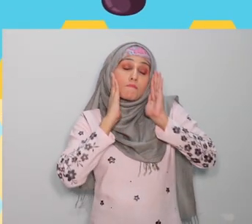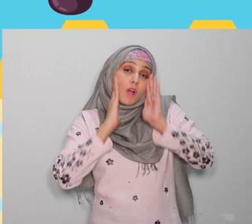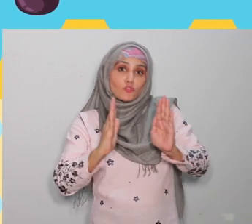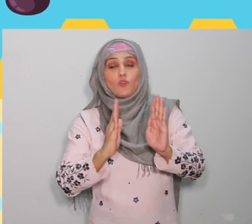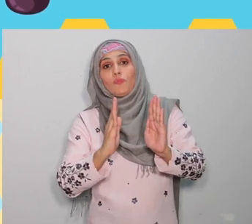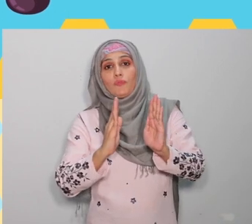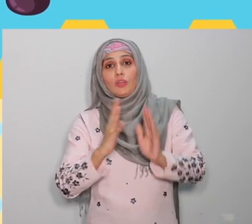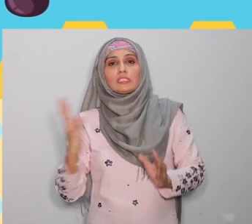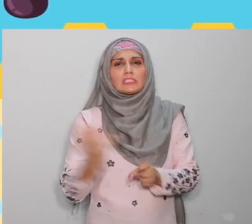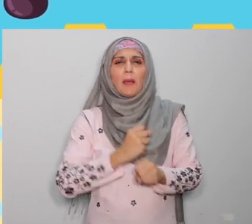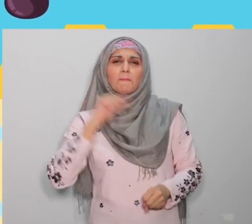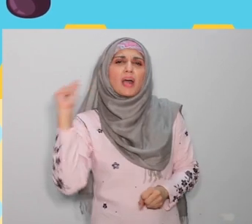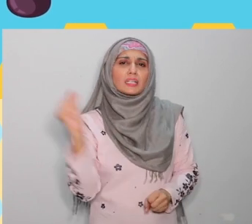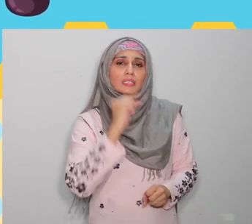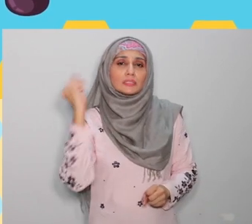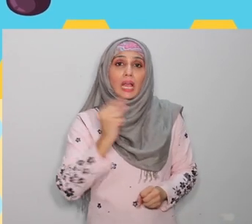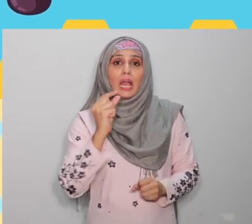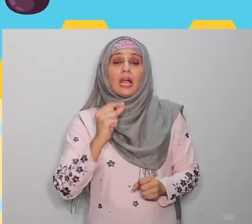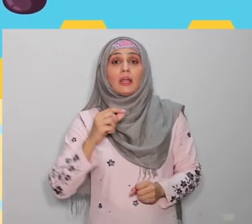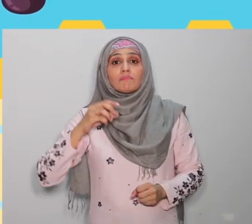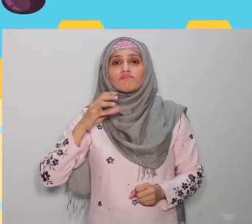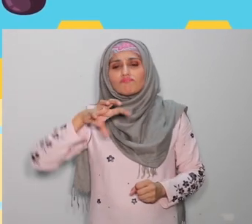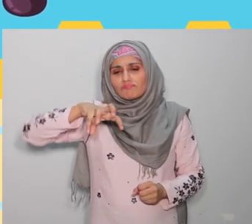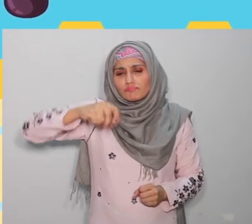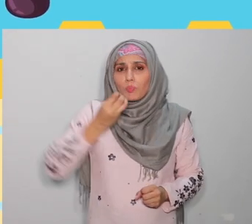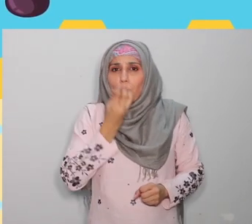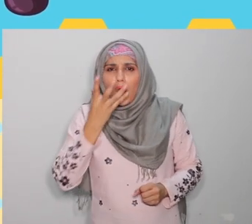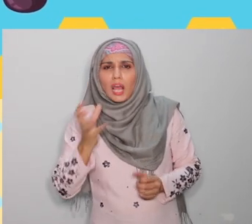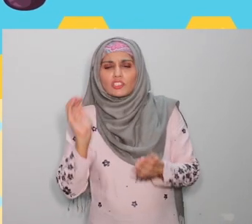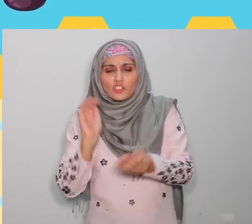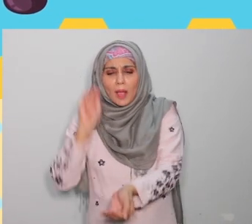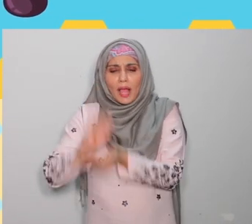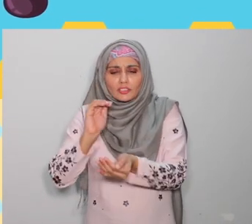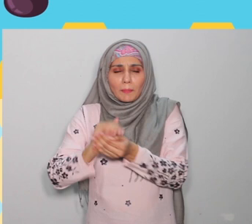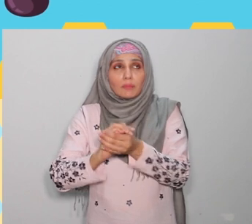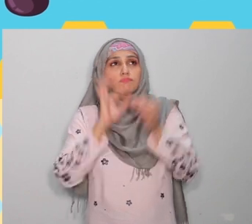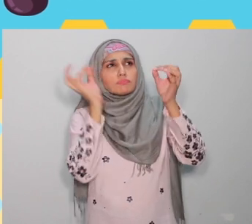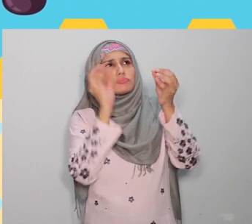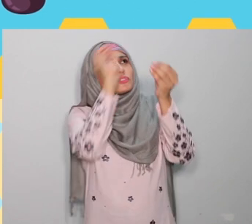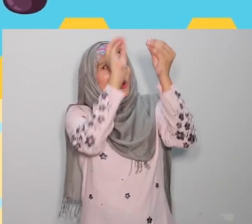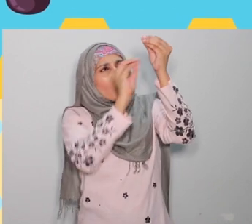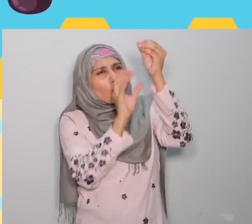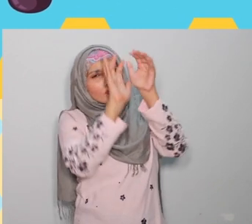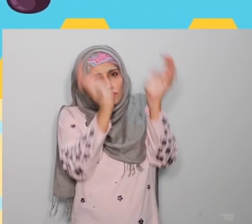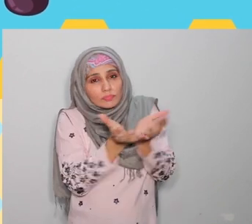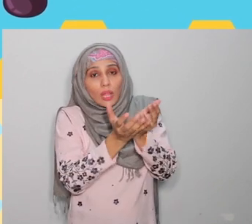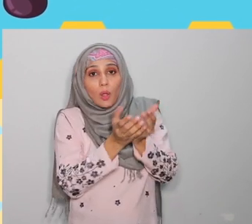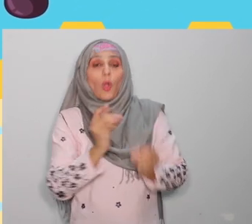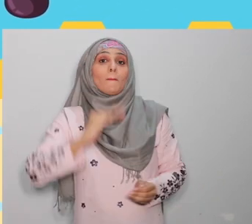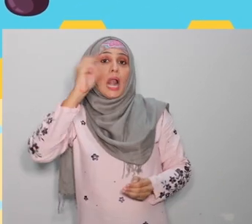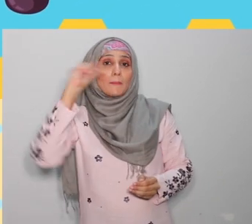बहुत मसरूफ़ दिन था। तमाम मक्खियाँ रस जमा करके छत्ते में ला रही थीं और आपा भी